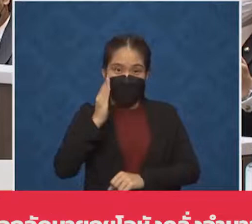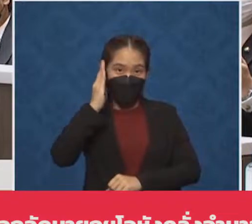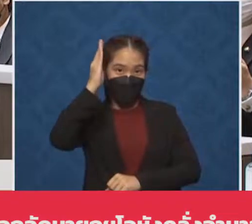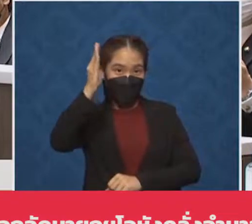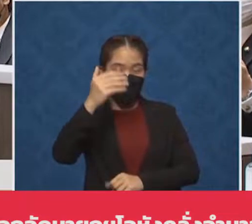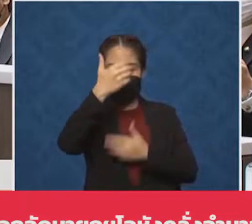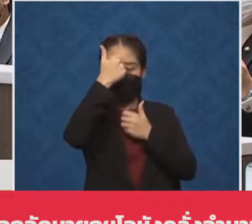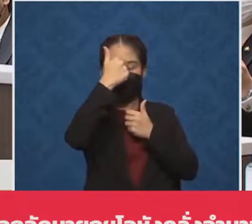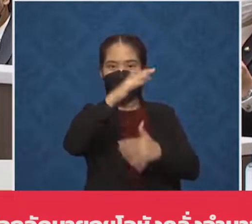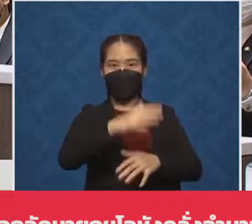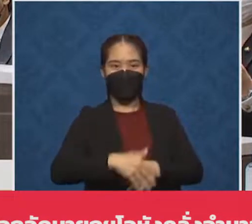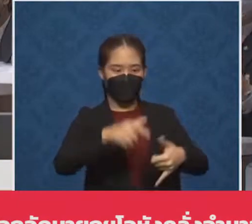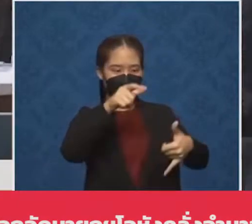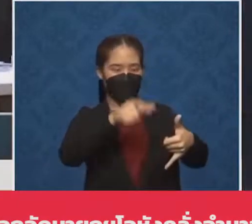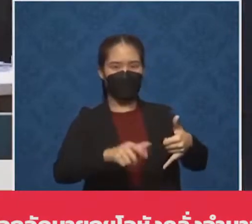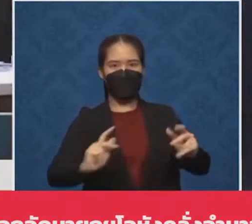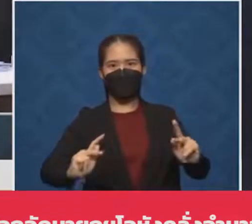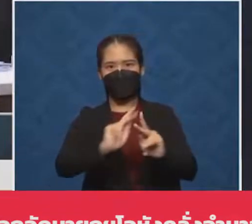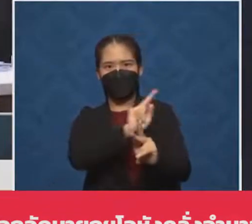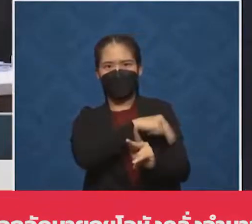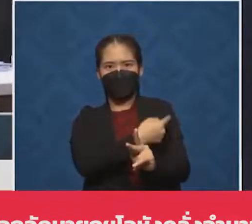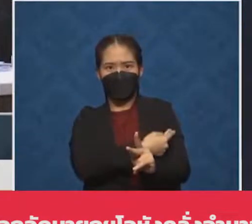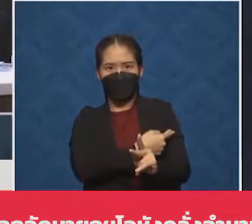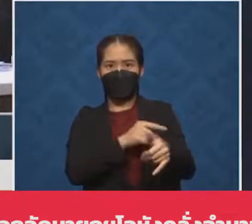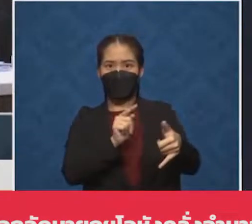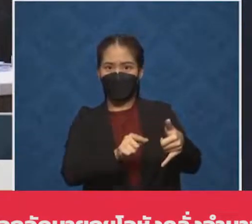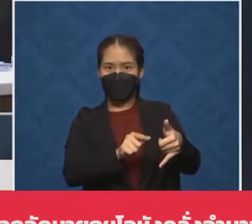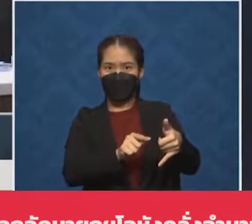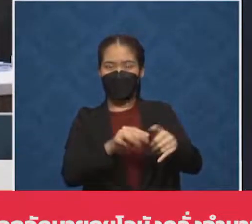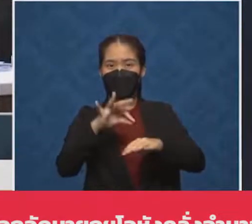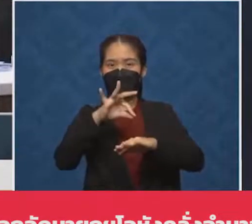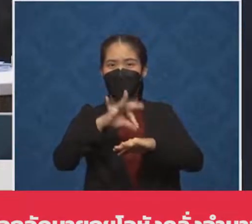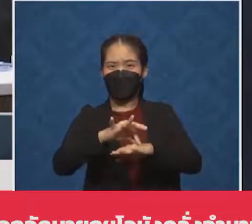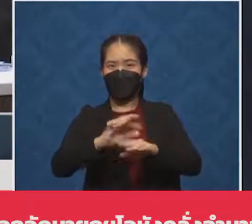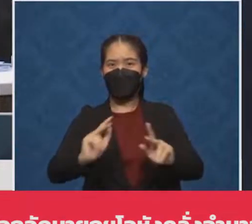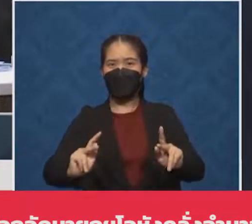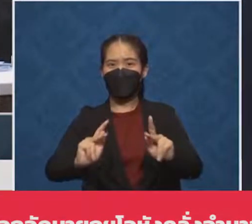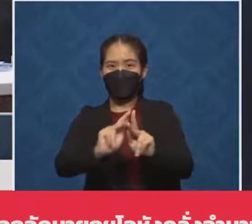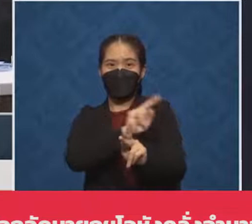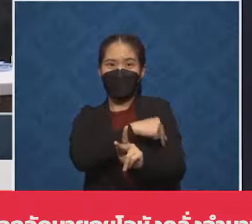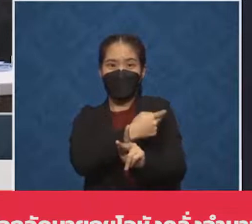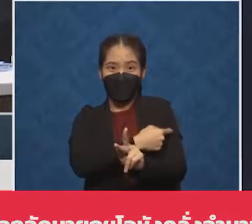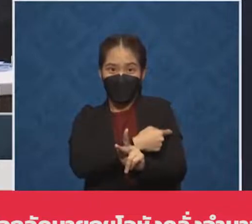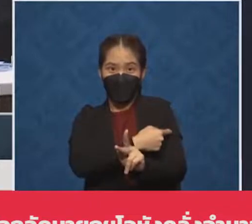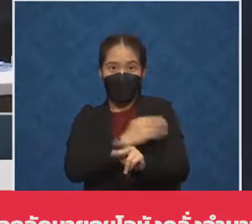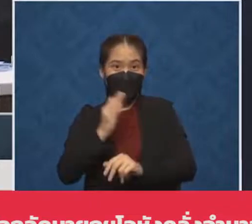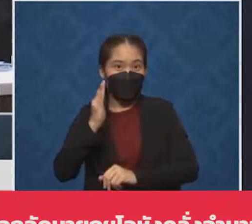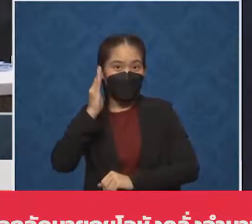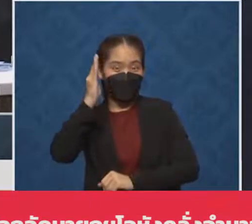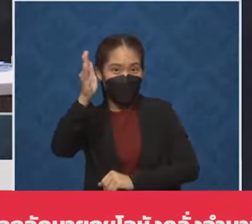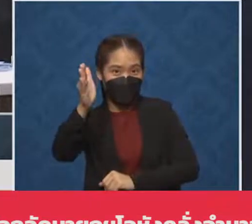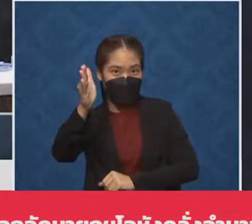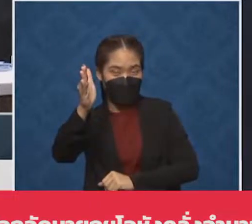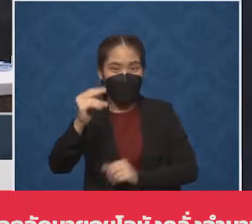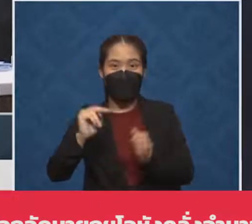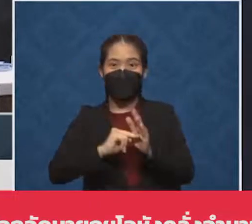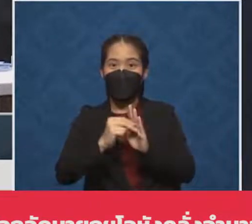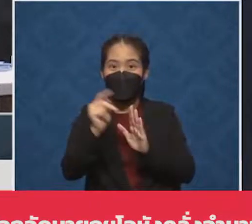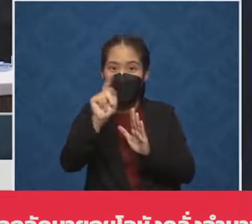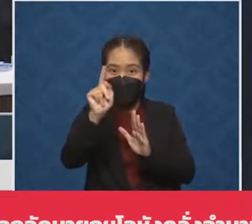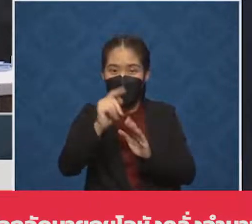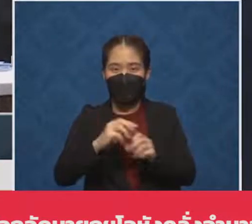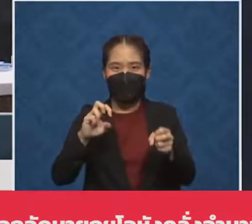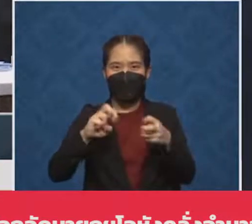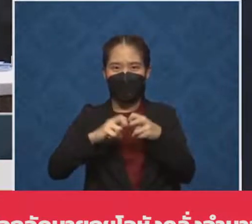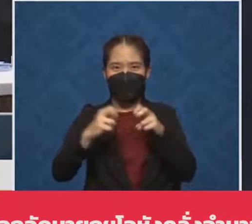จัดวัคซีนที่มีประสิทธิภาพไม่สามารถทำให้ประเทศพ้นวิกฤตนายสมพงษ์อมรวิวัฒน์ผู้นำฝ่ายค้านในสภา